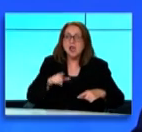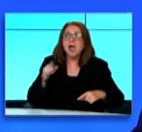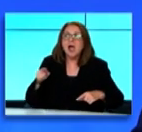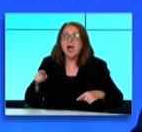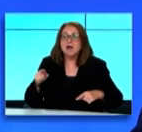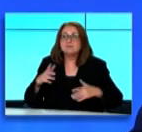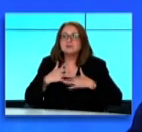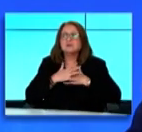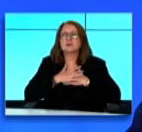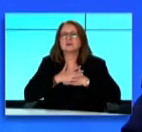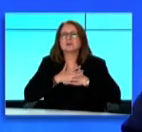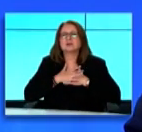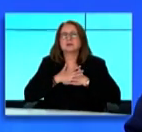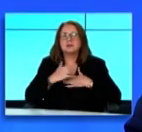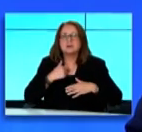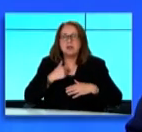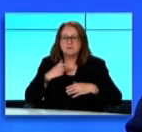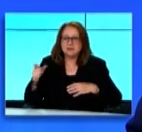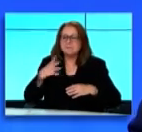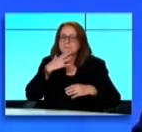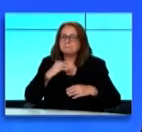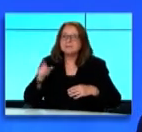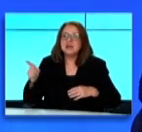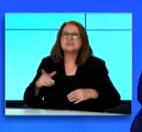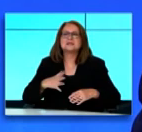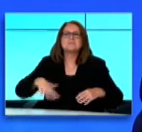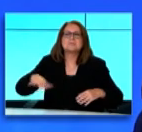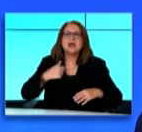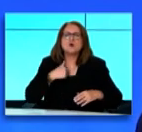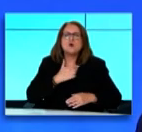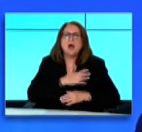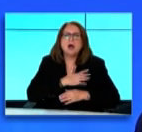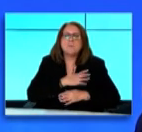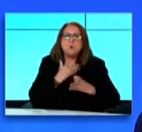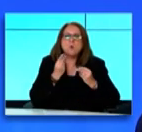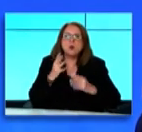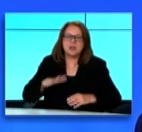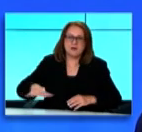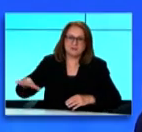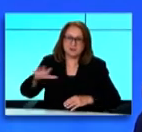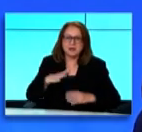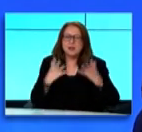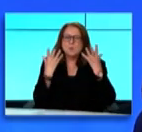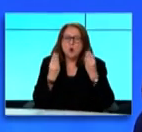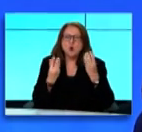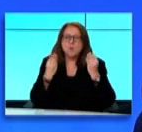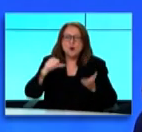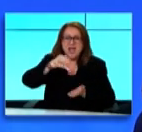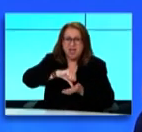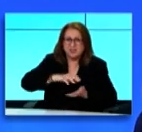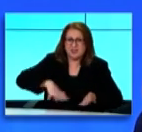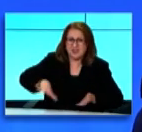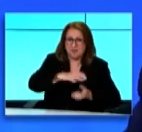μου. Όπως είναι πολύ κοντά στην καρδιά δεκάδων χιλιάδων Αθηναίων που αναζητούν